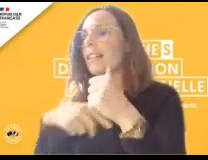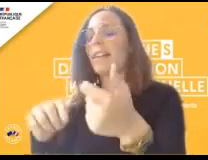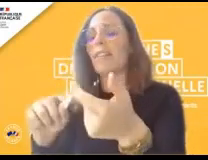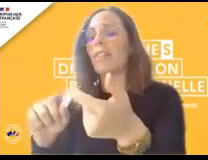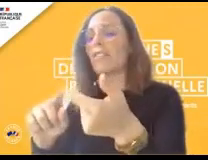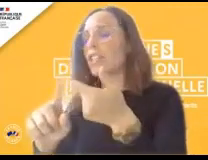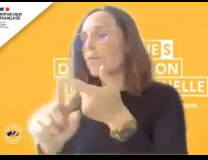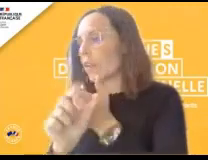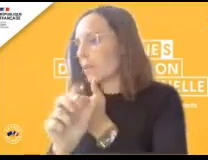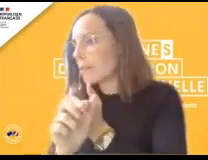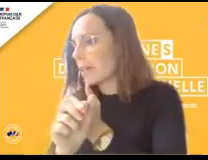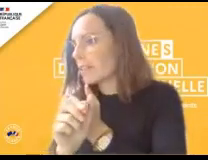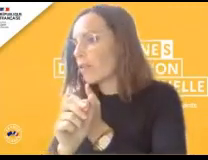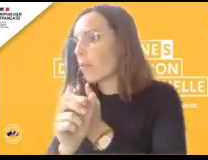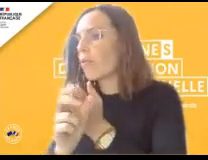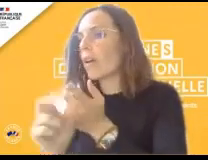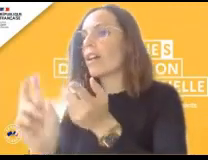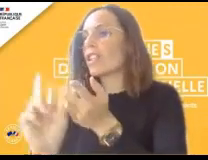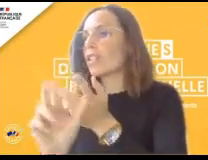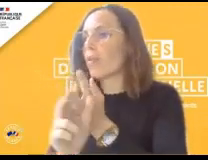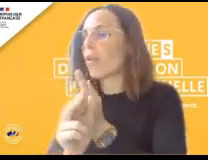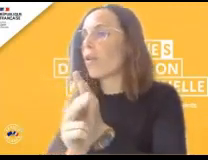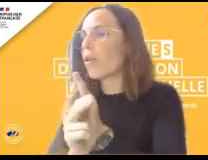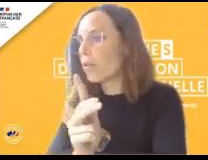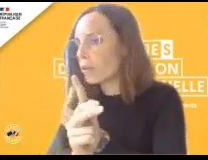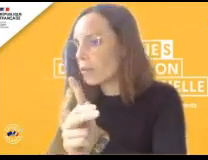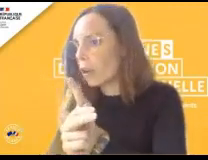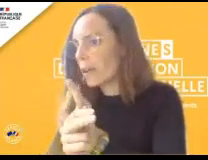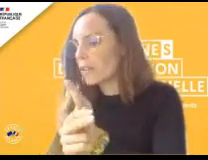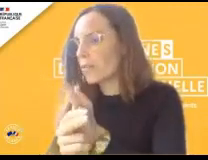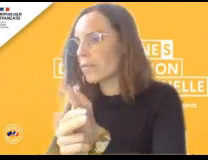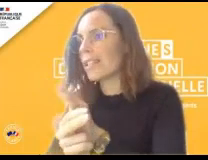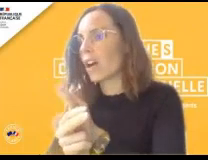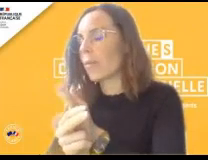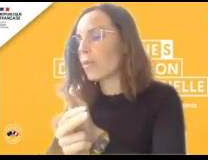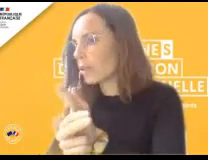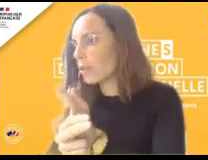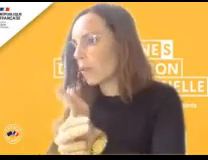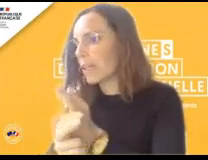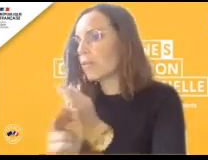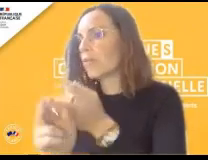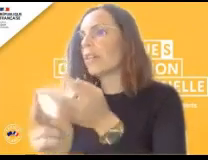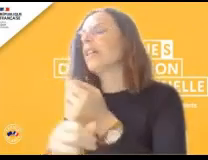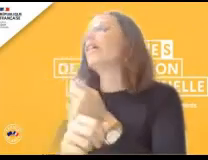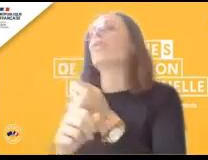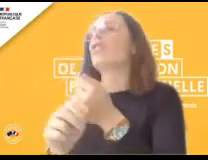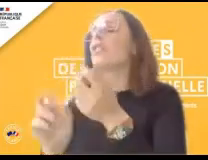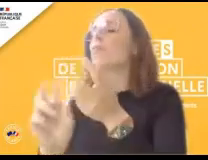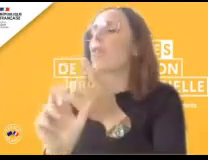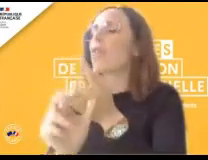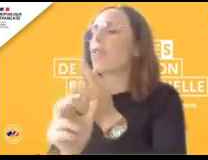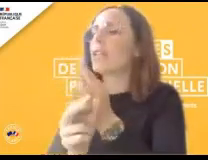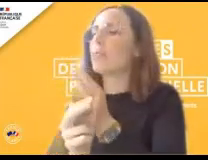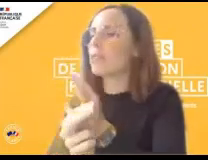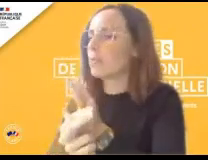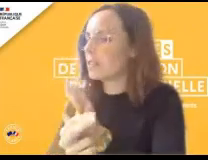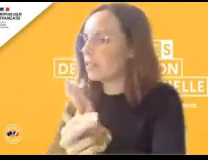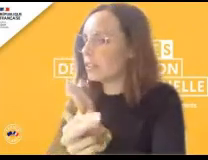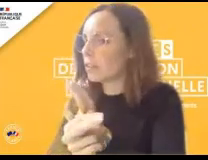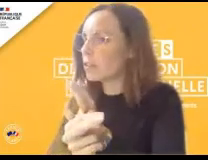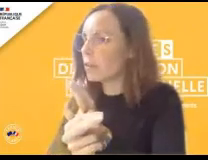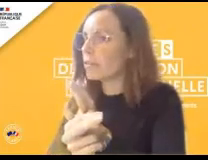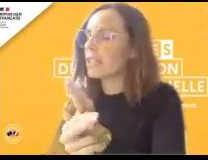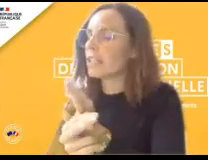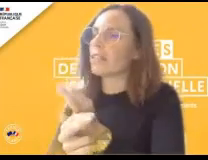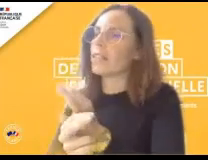métier, j'explore les perspectives d'emploi, j'explore l'offre de formation, s'il y a un besoin de formation, j'explore les possibilités